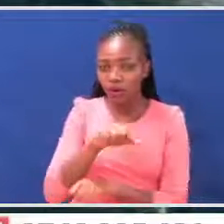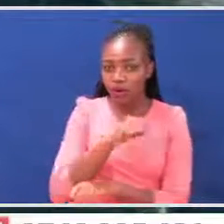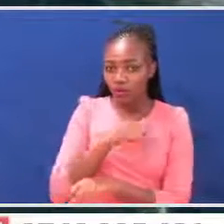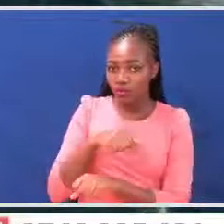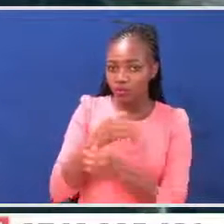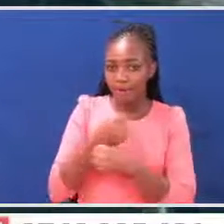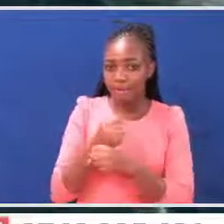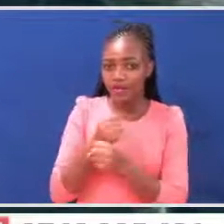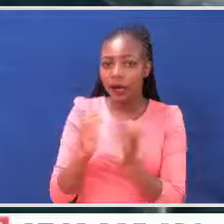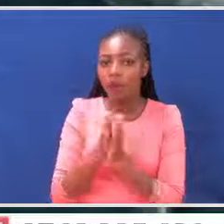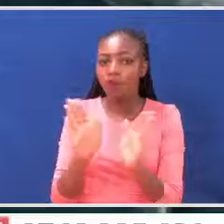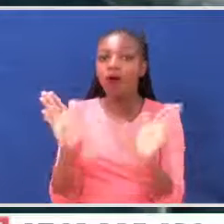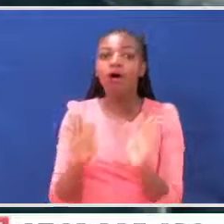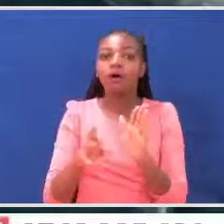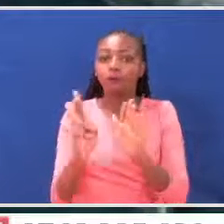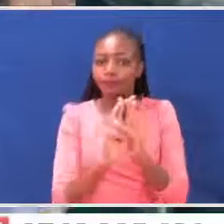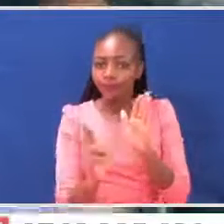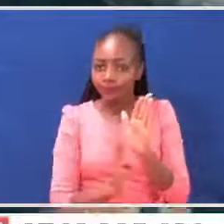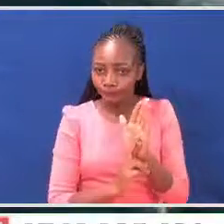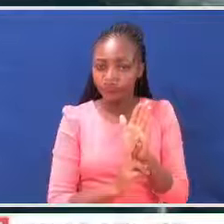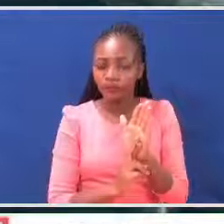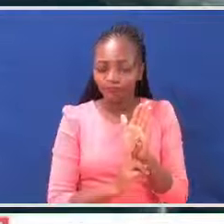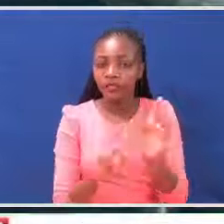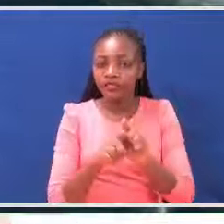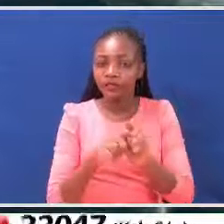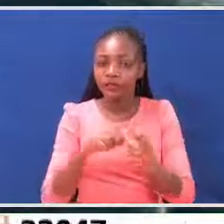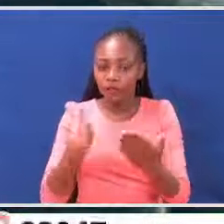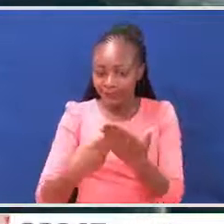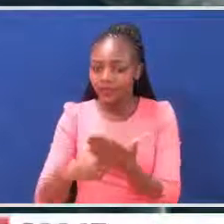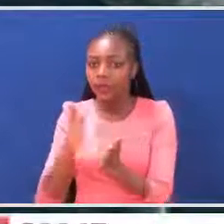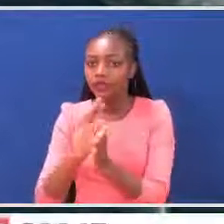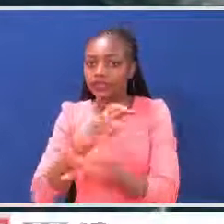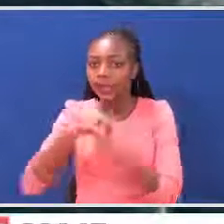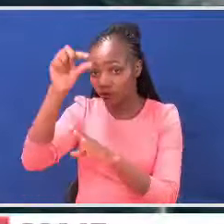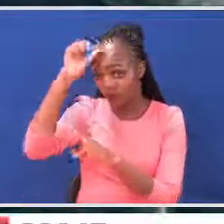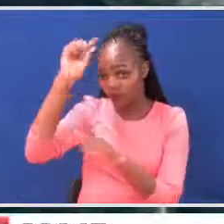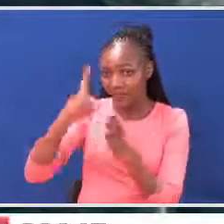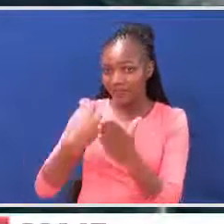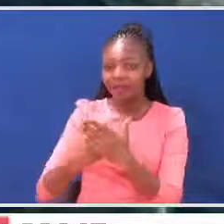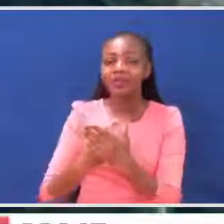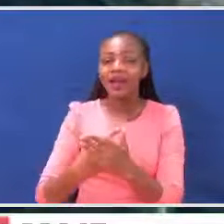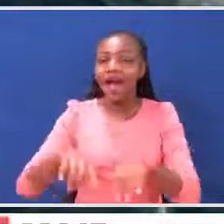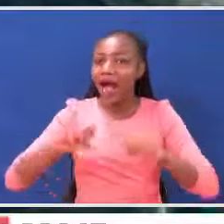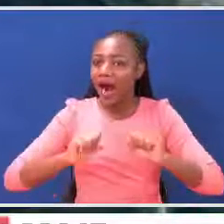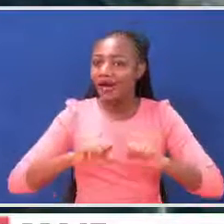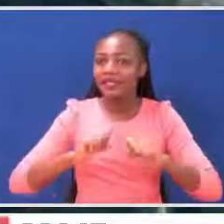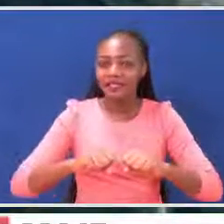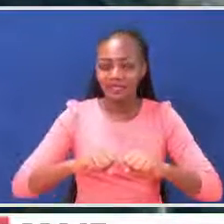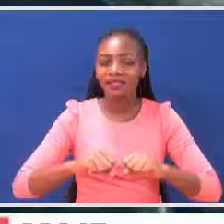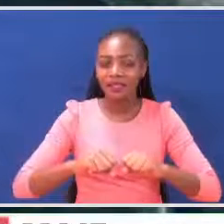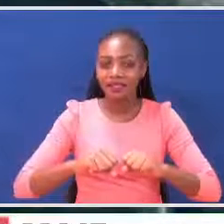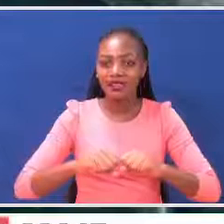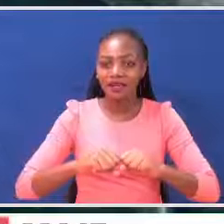more restrictions in consultations also with the national government, and therefore on Thursday we will make